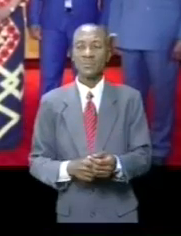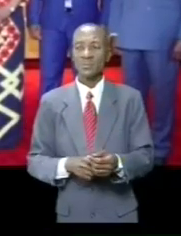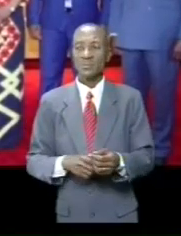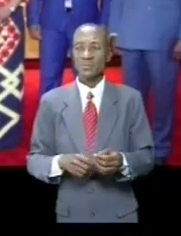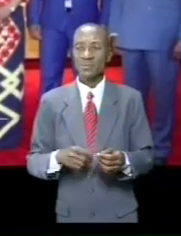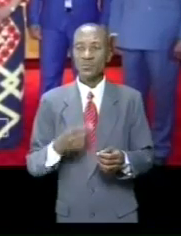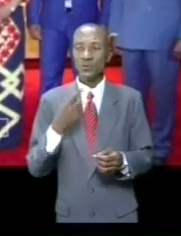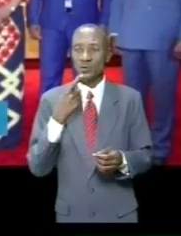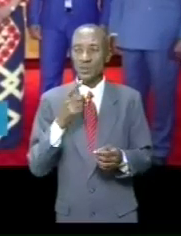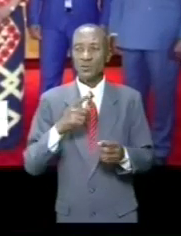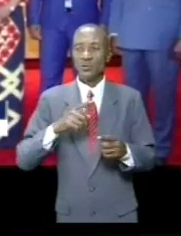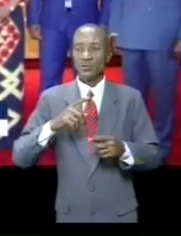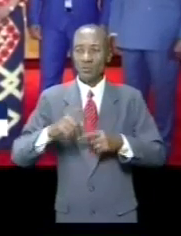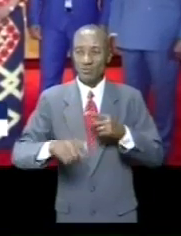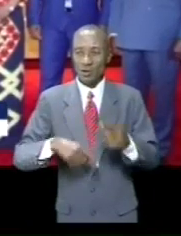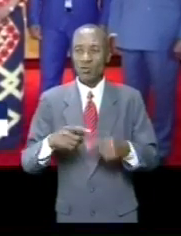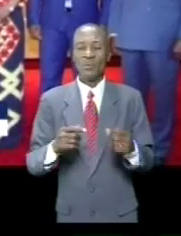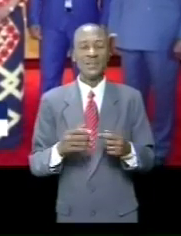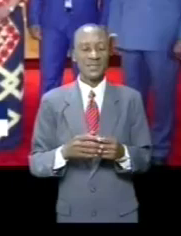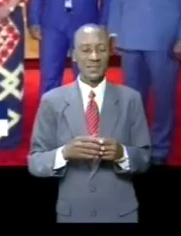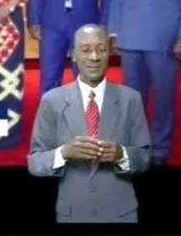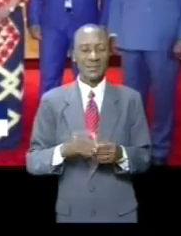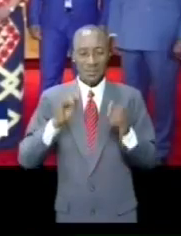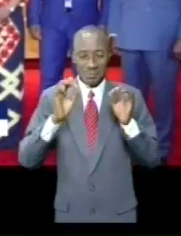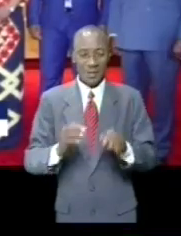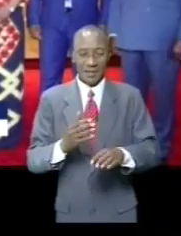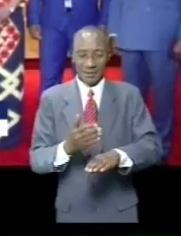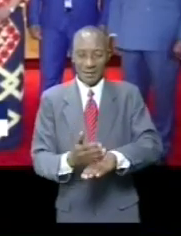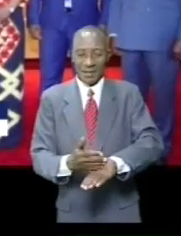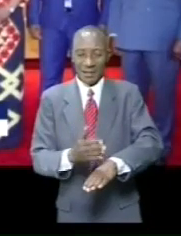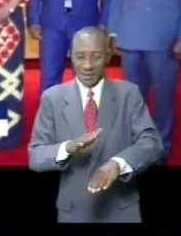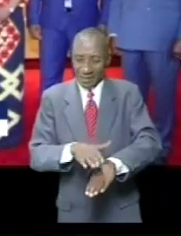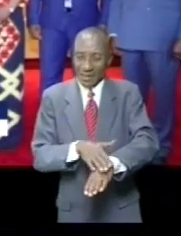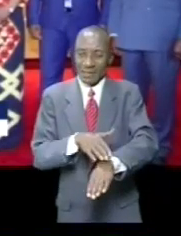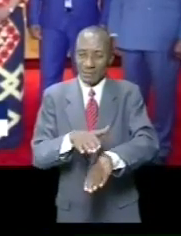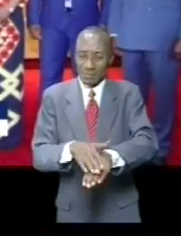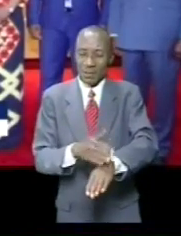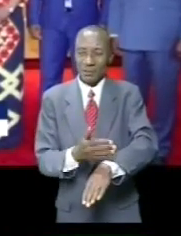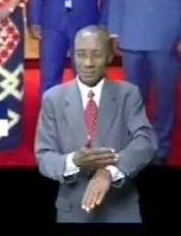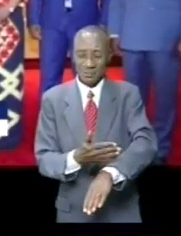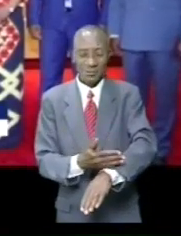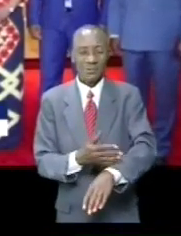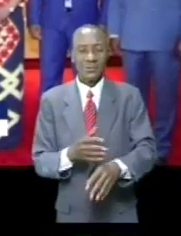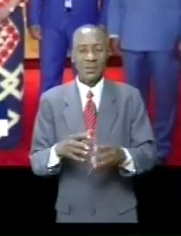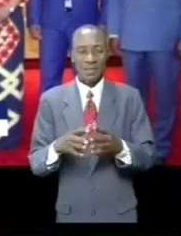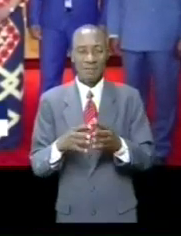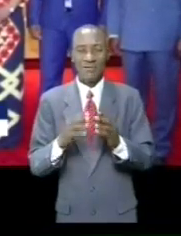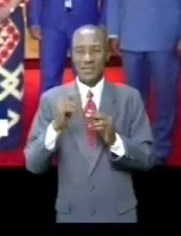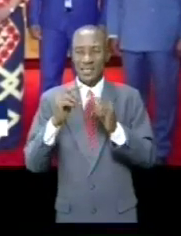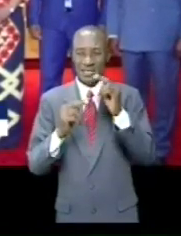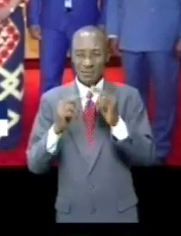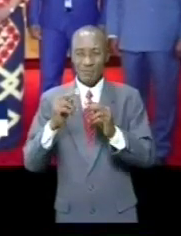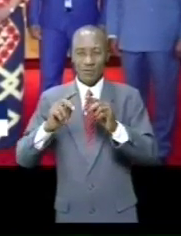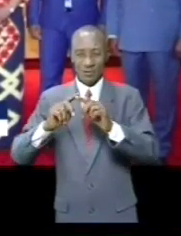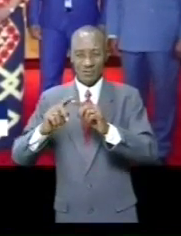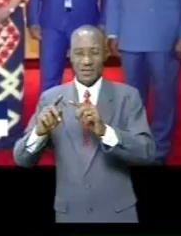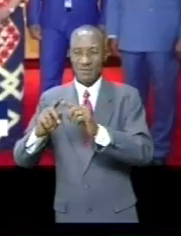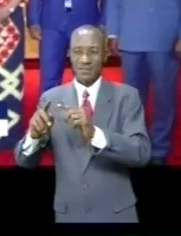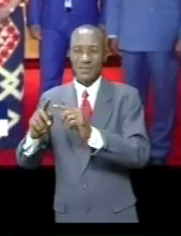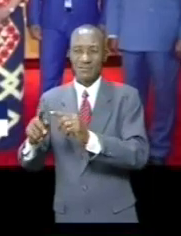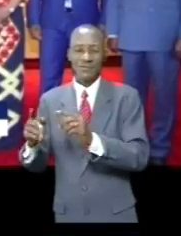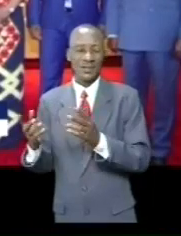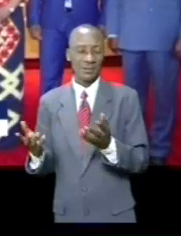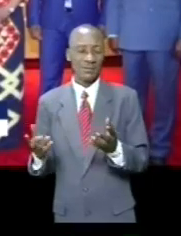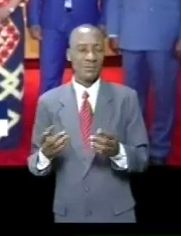une reprise peut-être progressive de cours selon les niveaux atteints par les différents